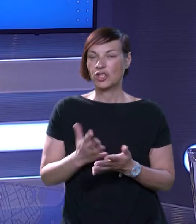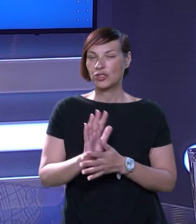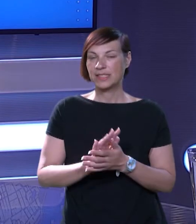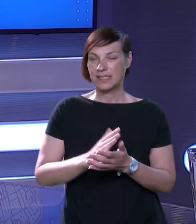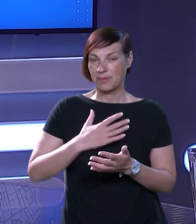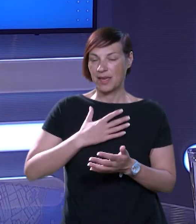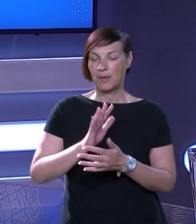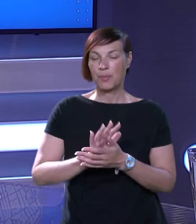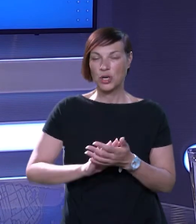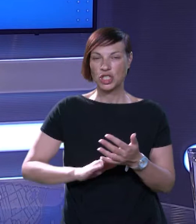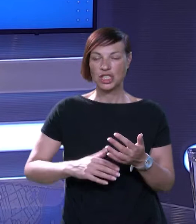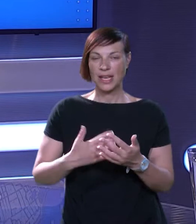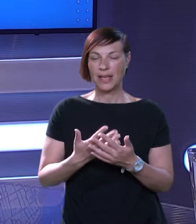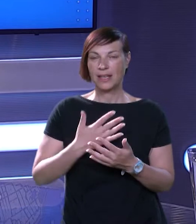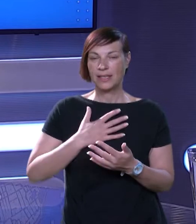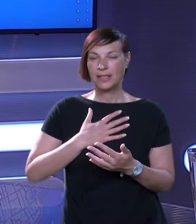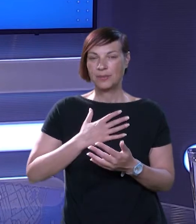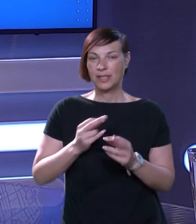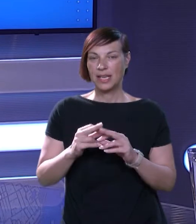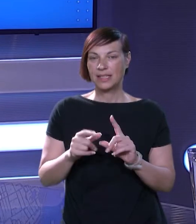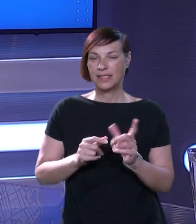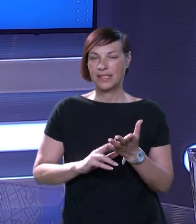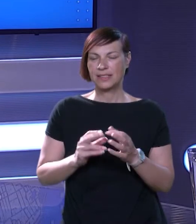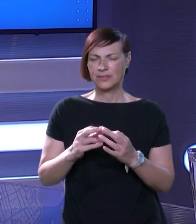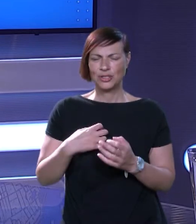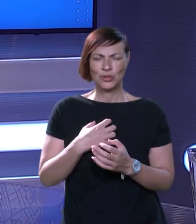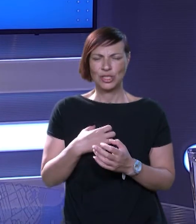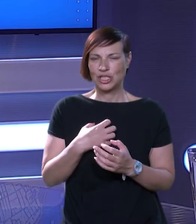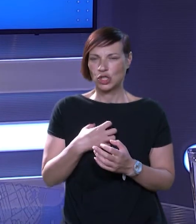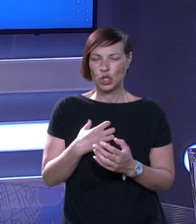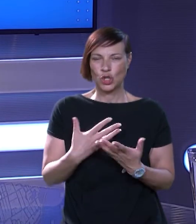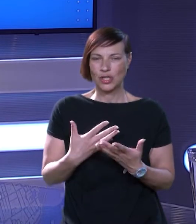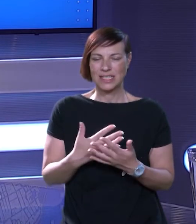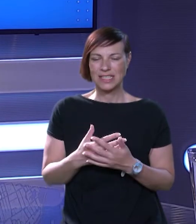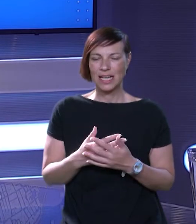od koje sam ja potekla, znači moji alternativci su se zgrozili